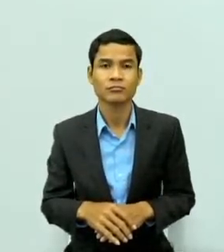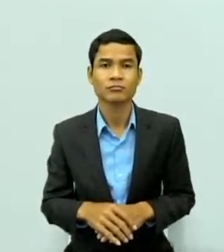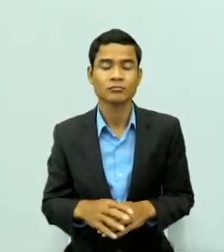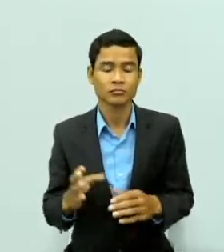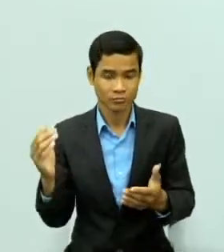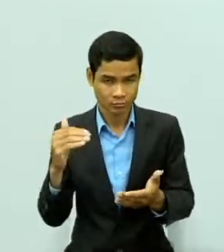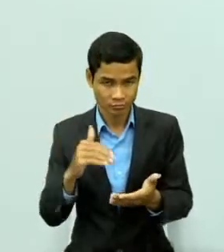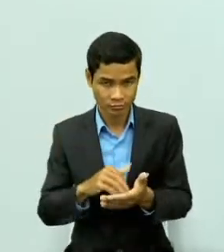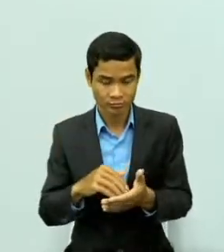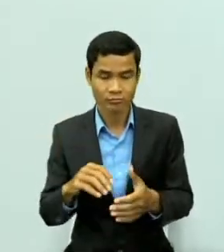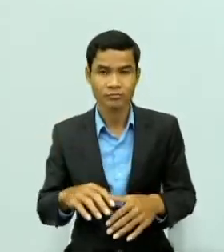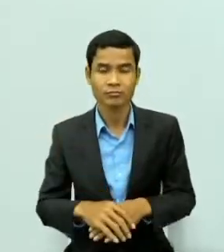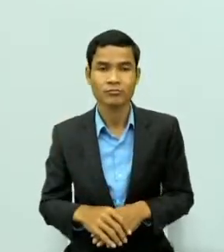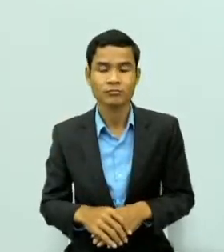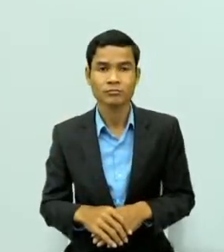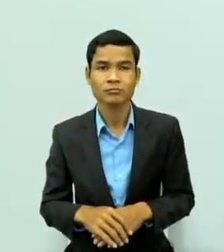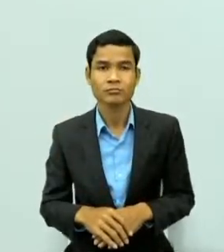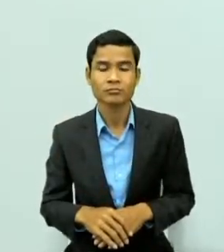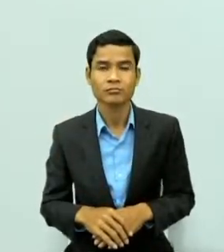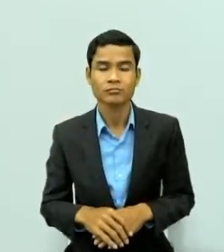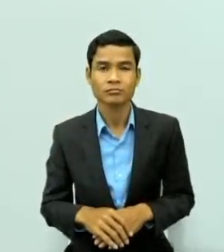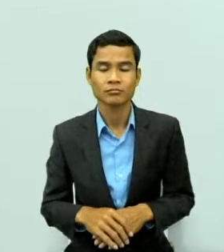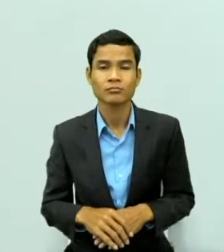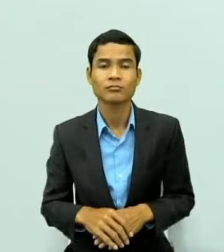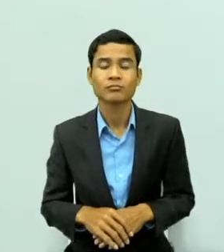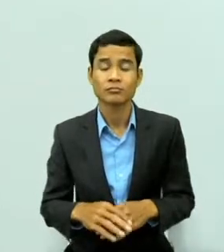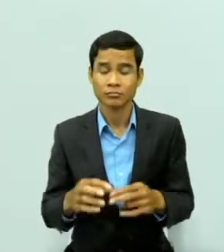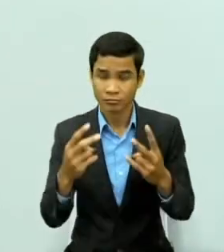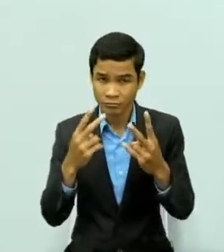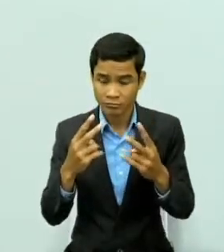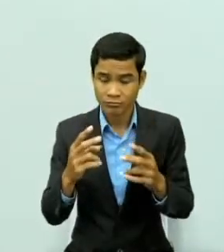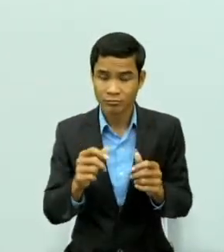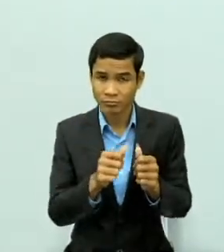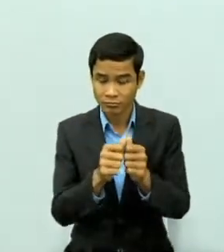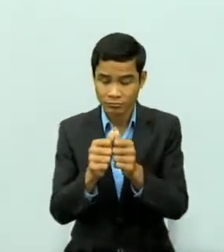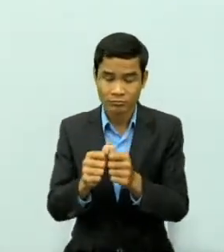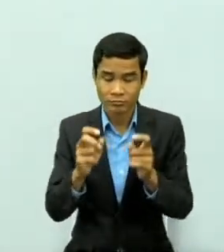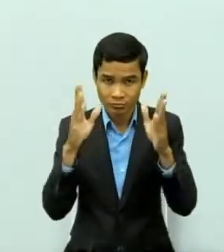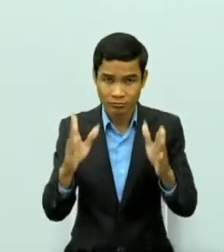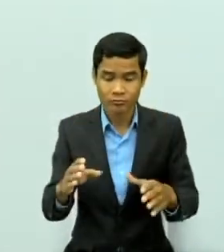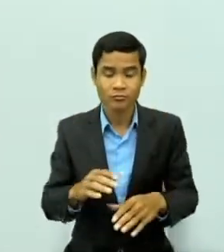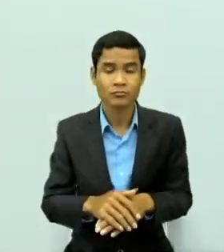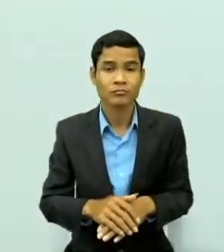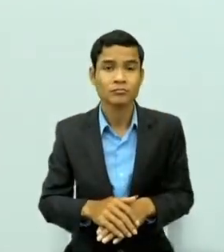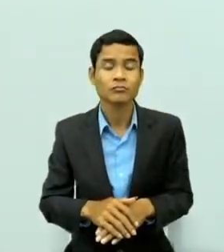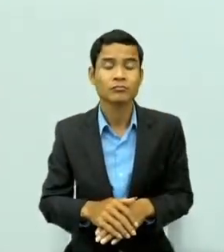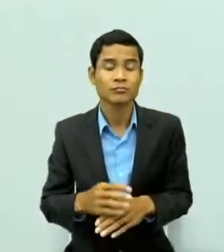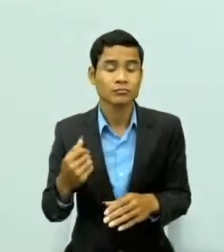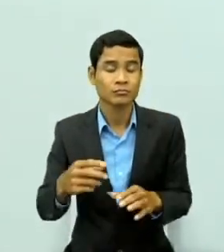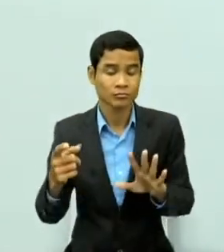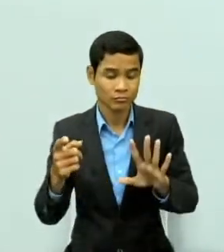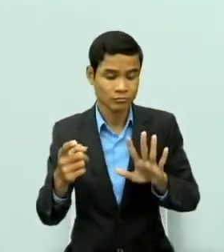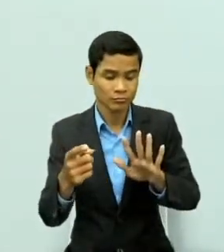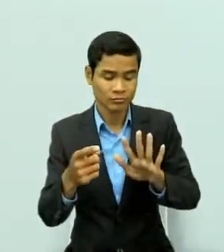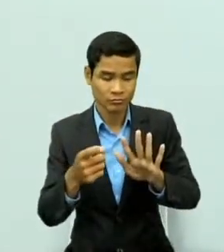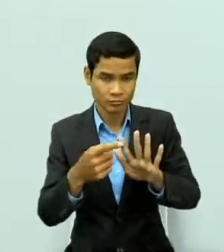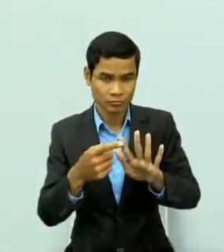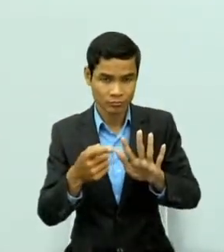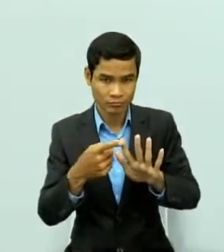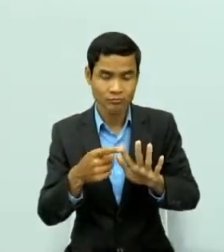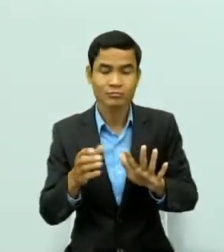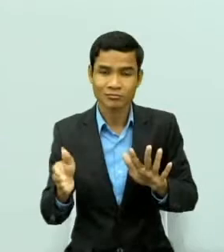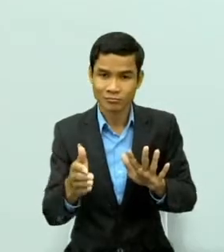ម្ដងទៀតកូនចាផ្ទៀងផ្ទាត់ជាមួយអ្នកគ្រូចានេះគឺស្រៈអីដូចជាពាក